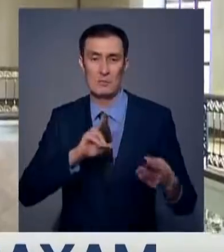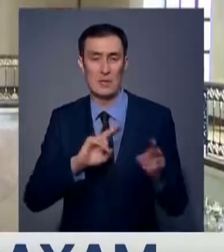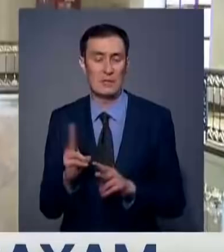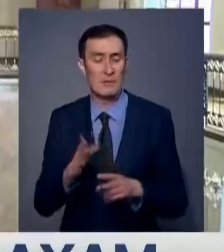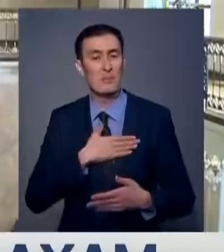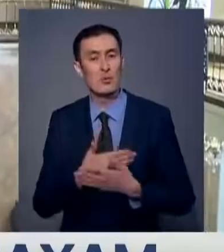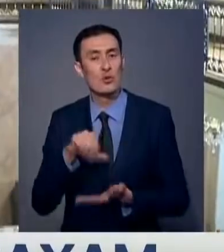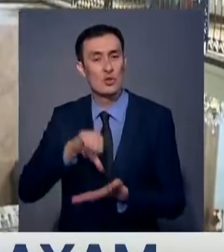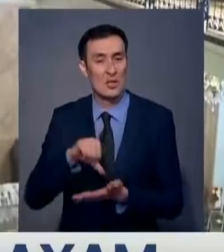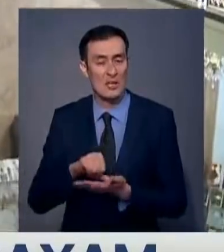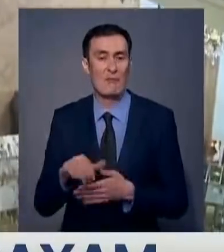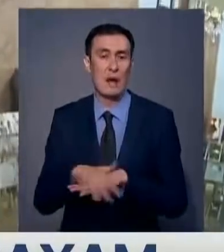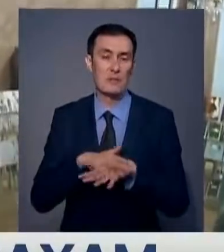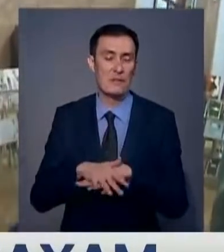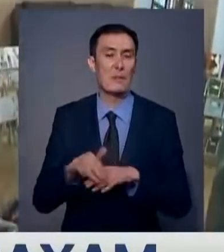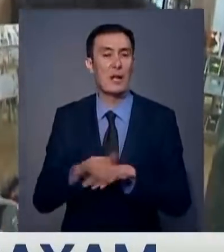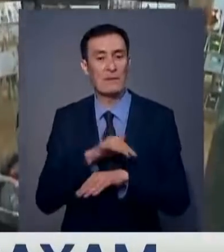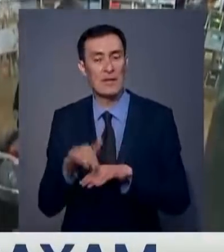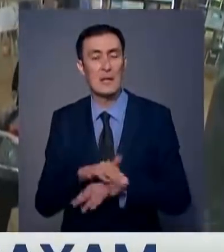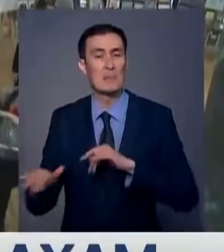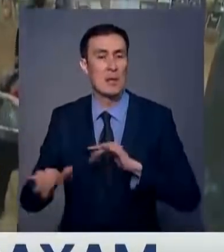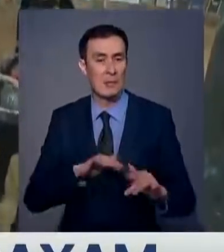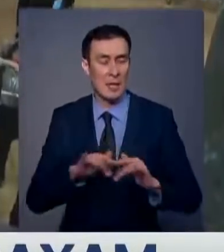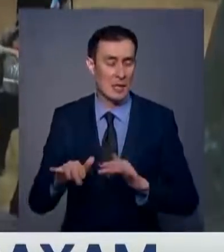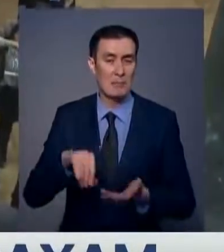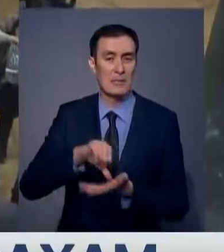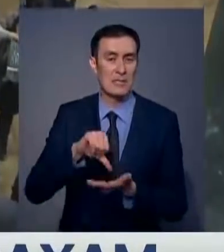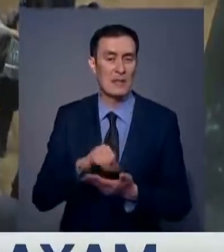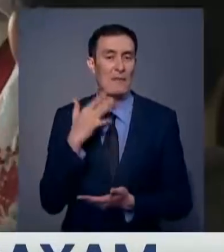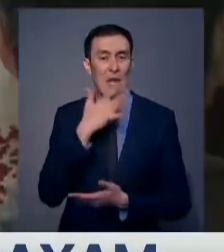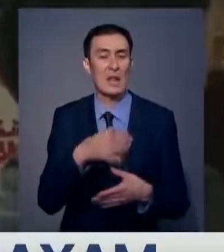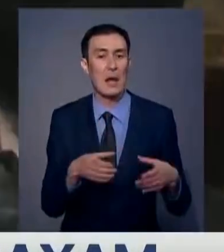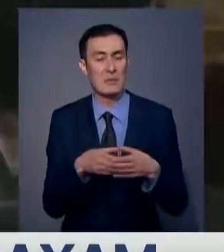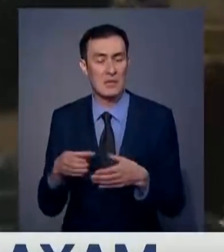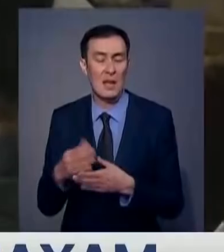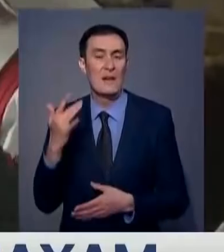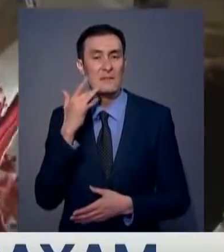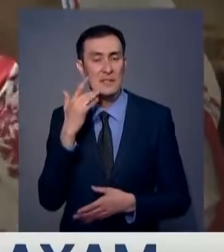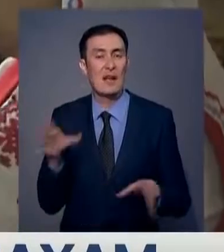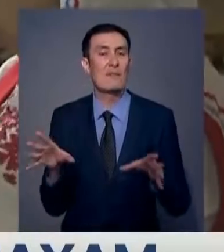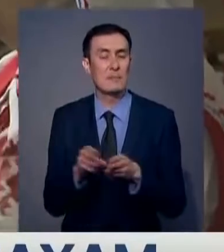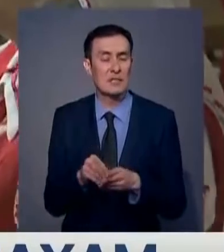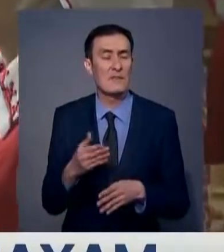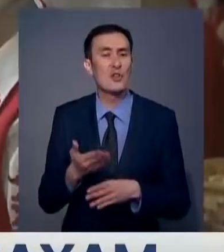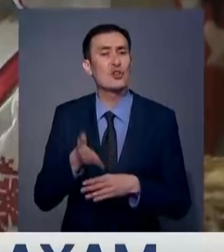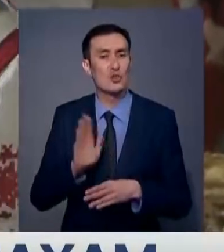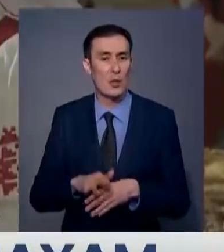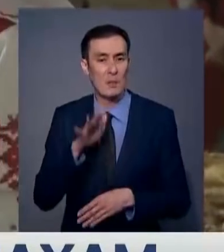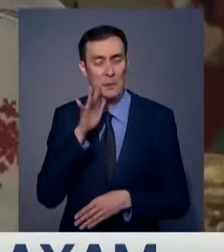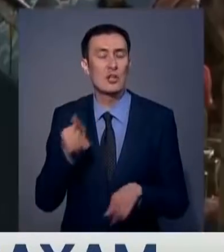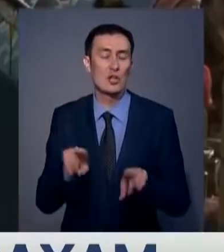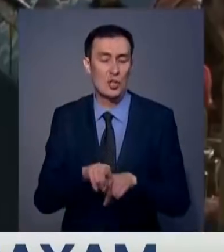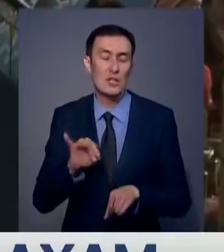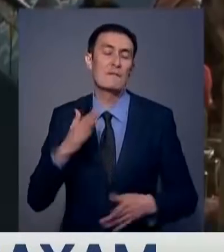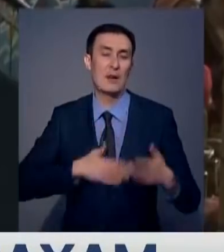принимать активное участие в общественных и благотворительных мероприятиях. Представители этнообъединений всегда вместе. И в тяжелые моменты, и в